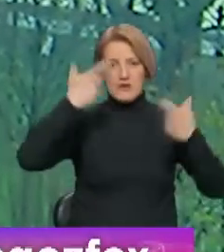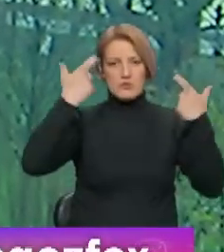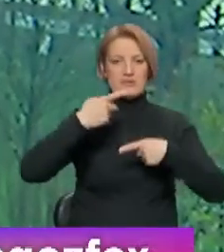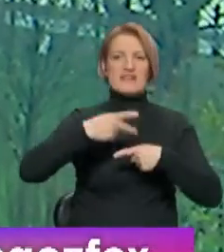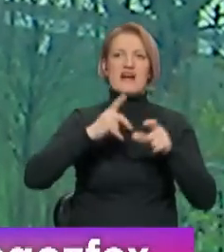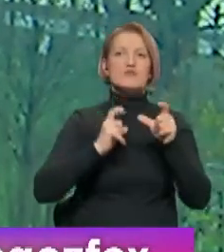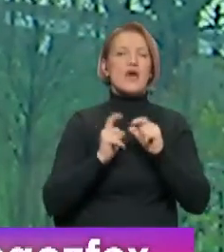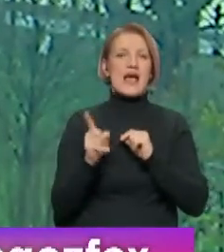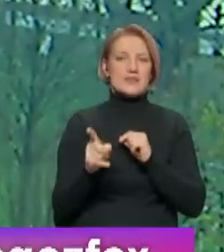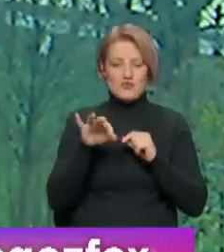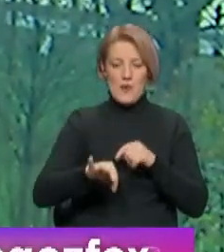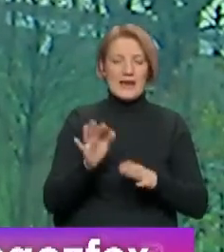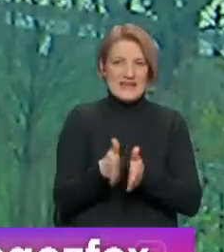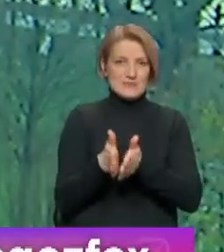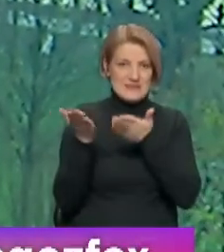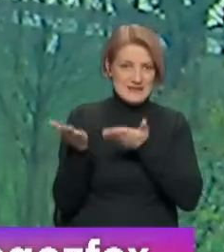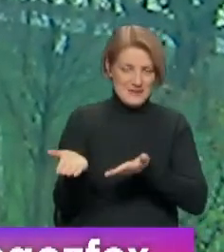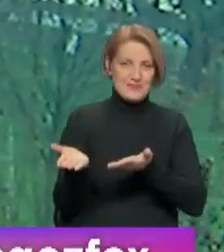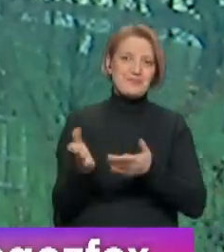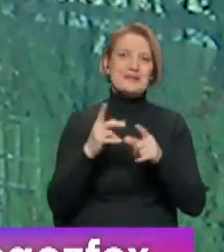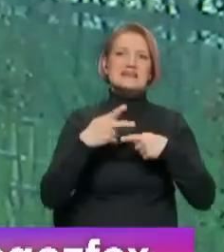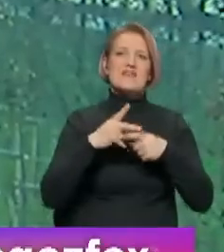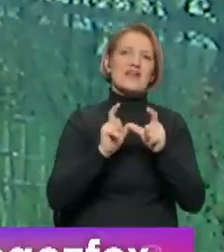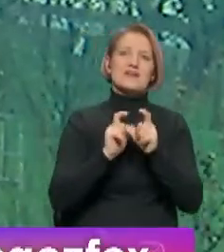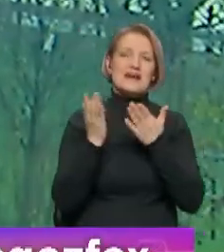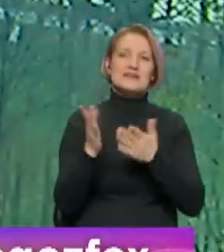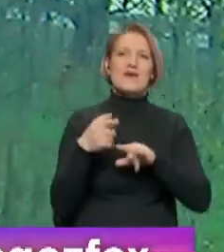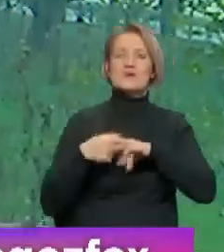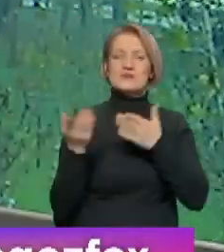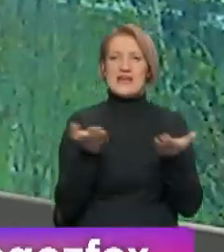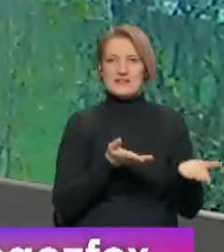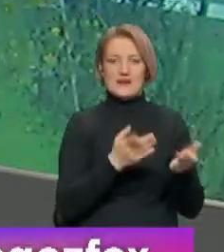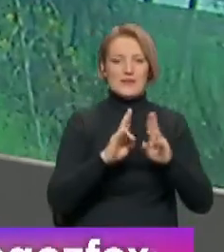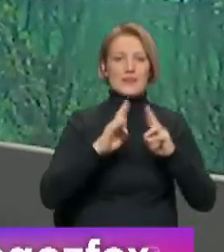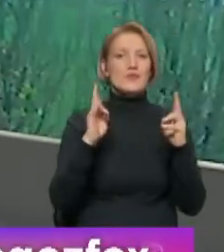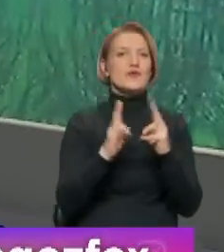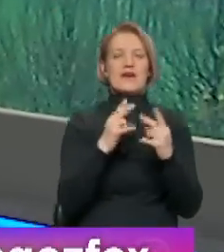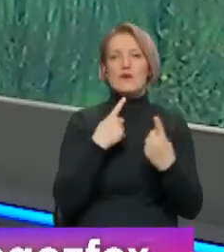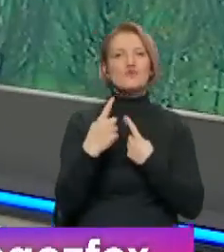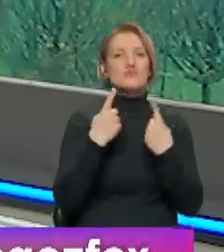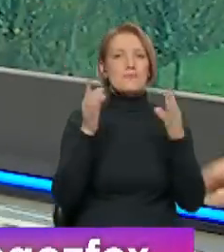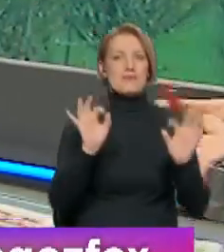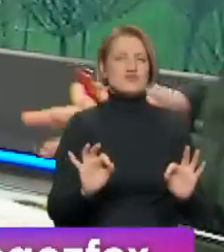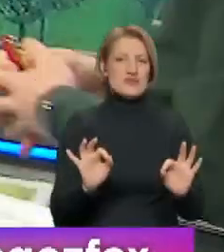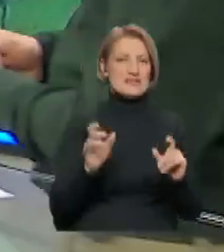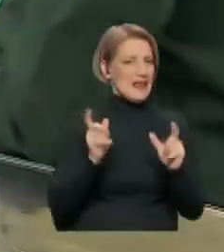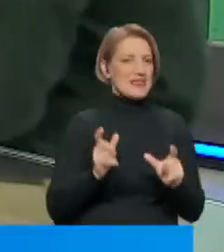Zafer söken şu anda yanımızda çalar saatte Zafer Günaydın Hoş geldin dünyayı konuşmaya başlayacağız nereden başlayalım Günaydın